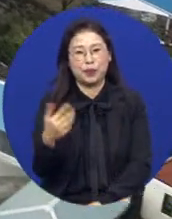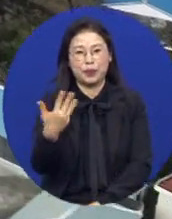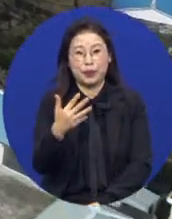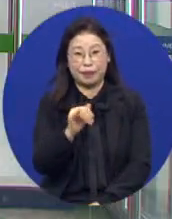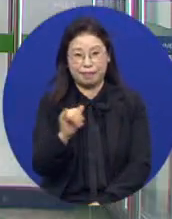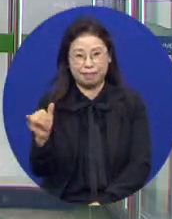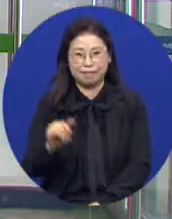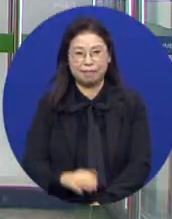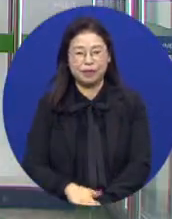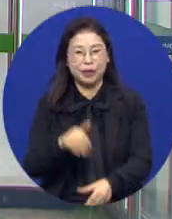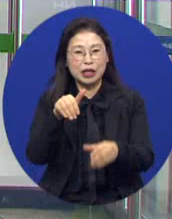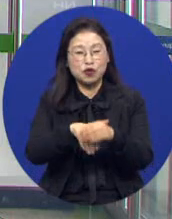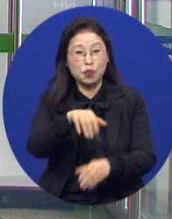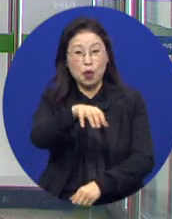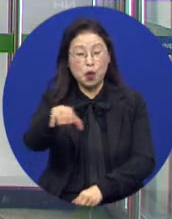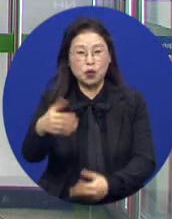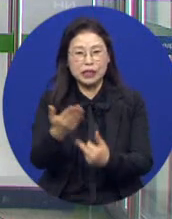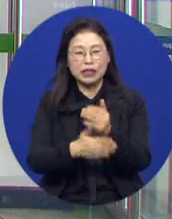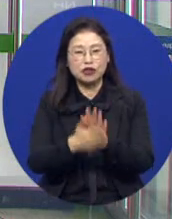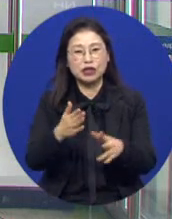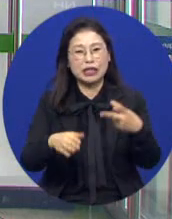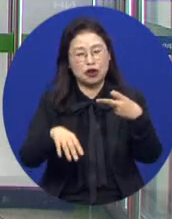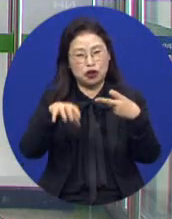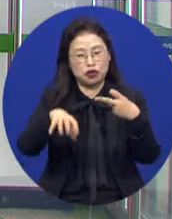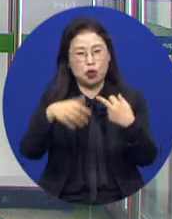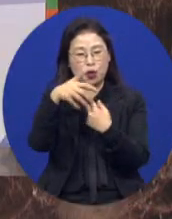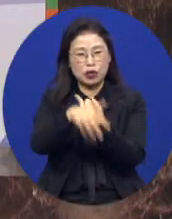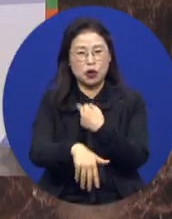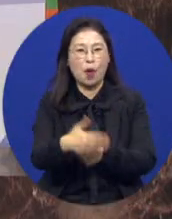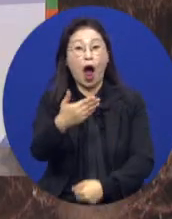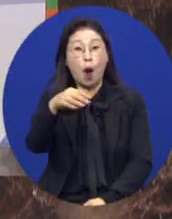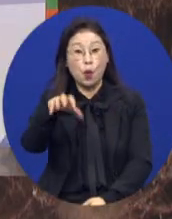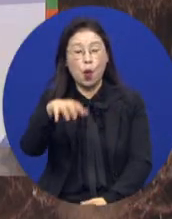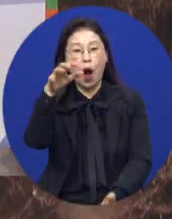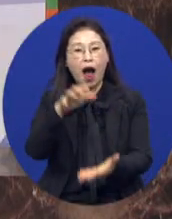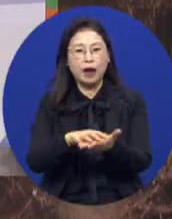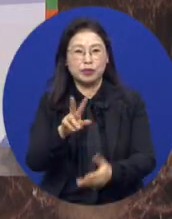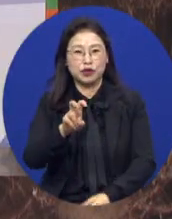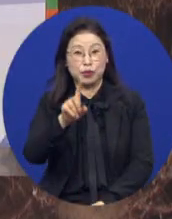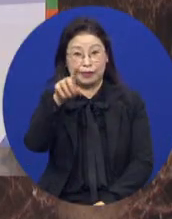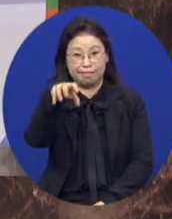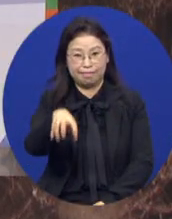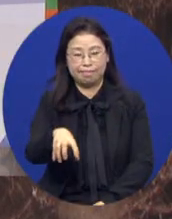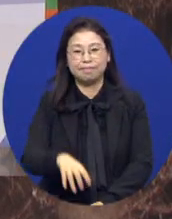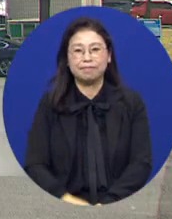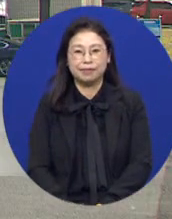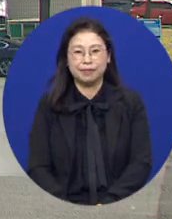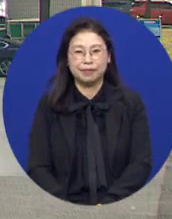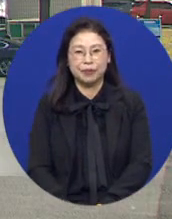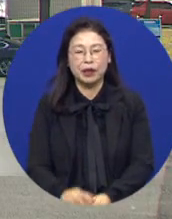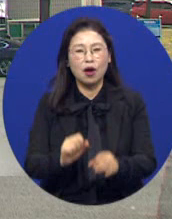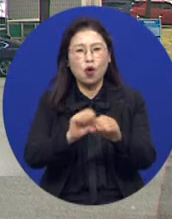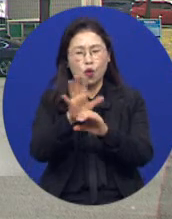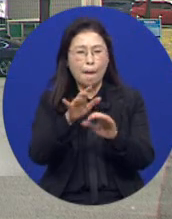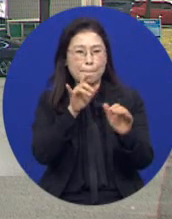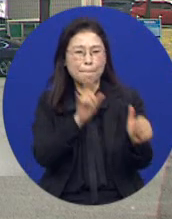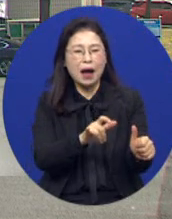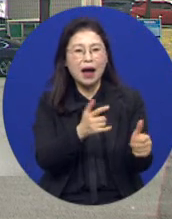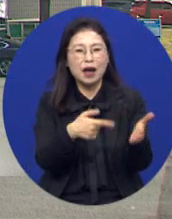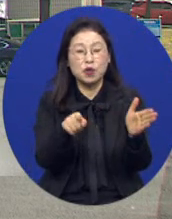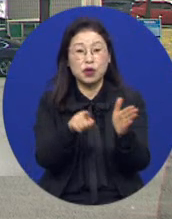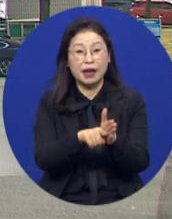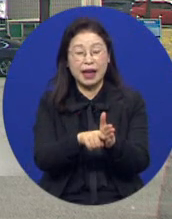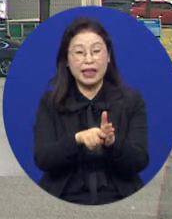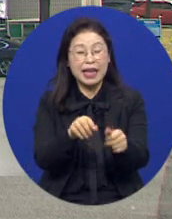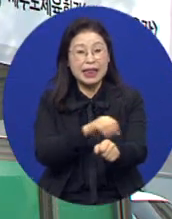명. 투표소는 제주시 12곳과 서귀포시 9곳 등 21곳에 설치됐고 코로나19 확진자를 위한